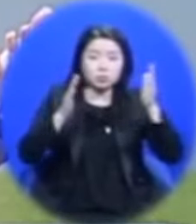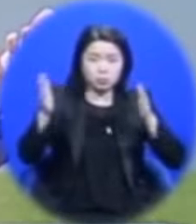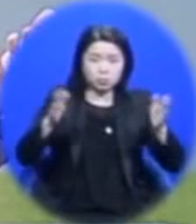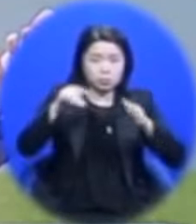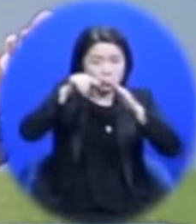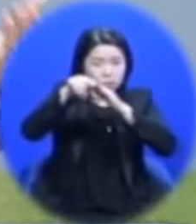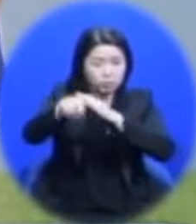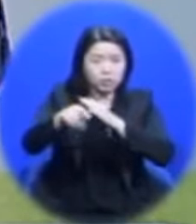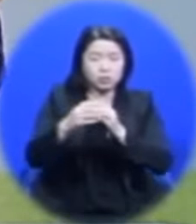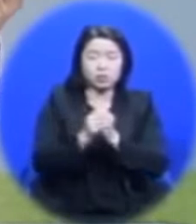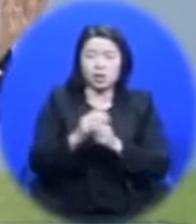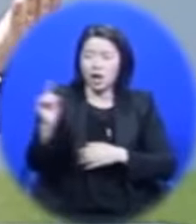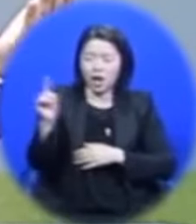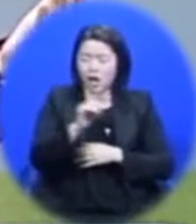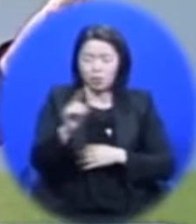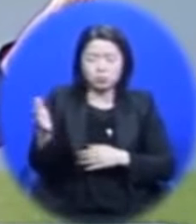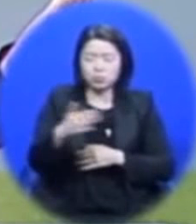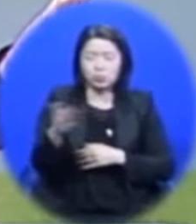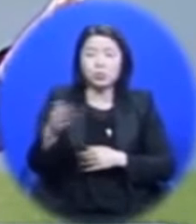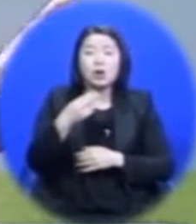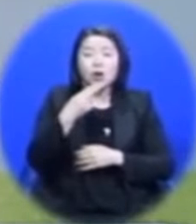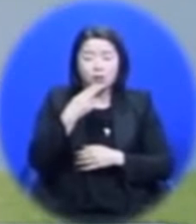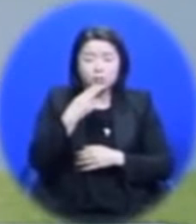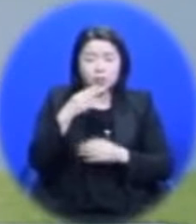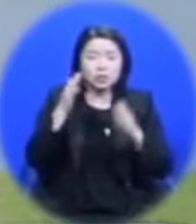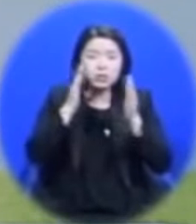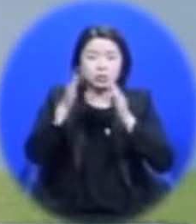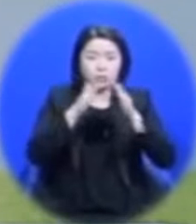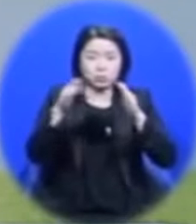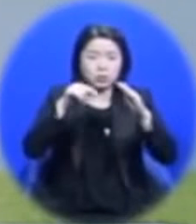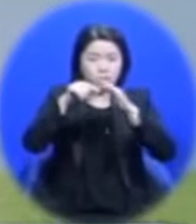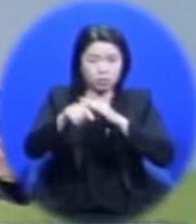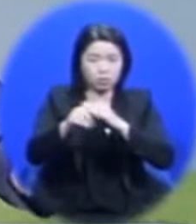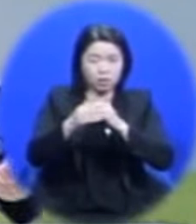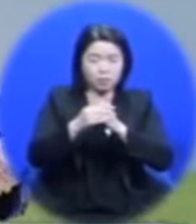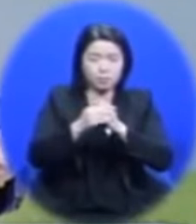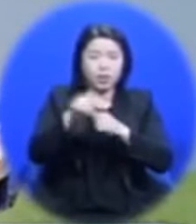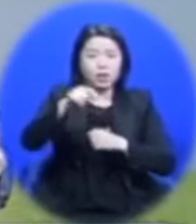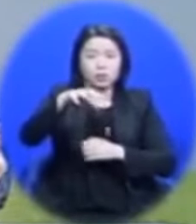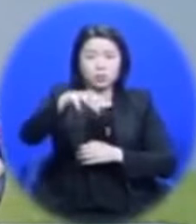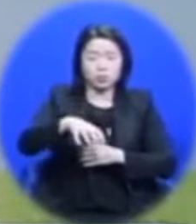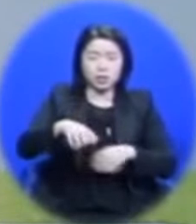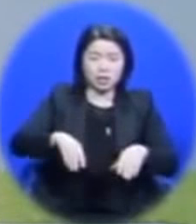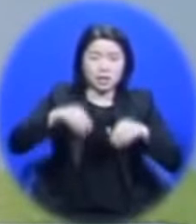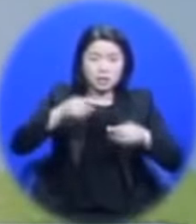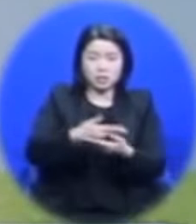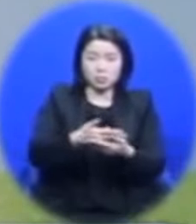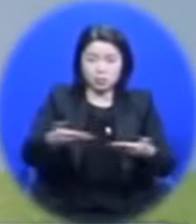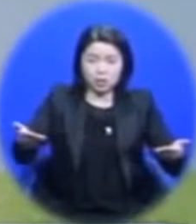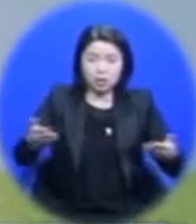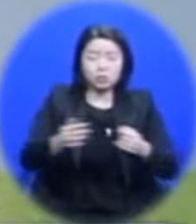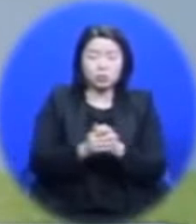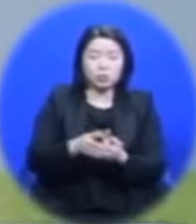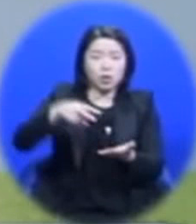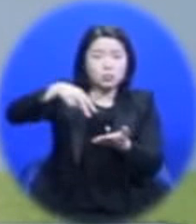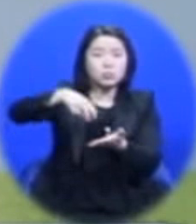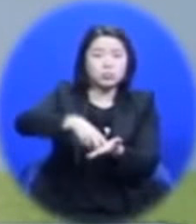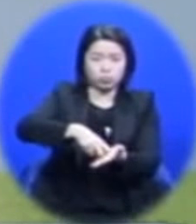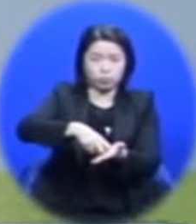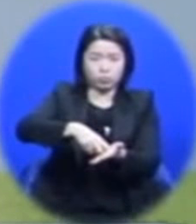들어갑니다. 아무도 없는 숲속으로. 그리고 숲속에 침낭을 깔아놓고 거기에 무릎을